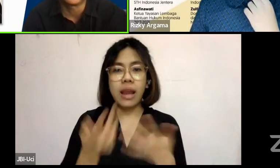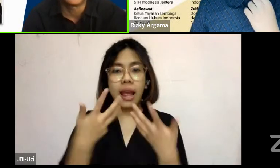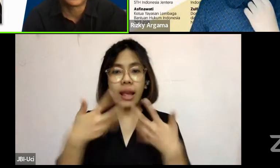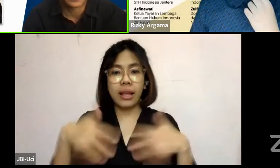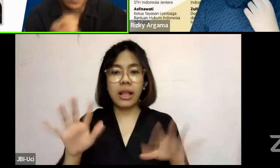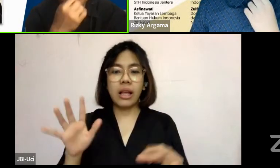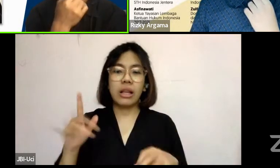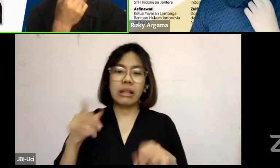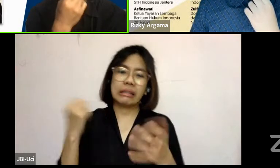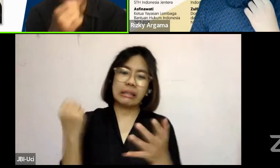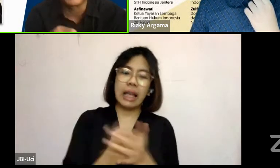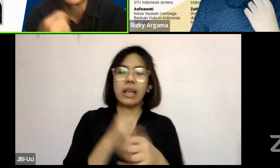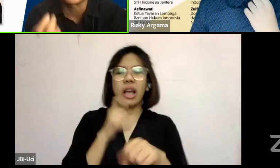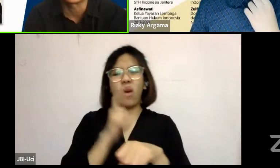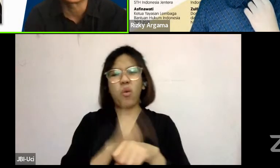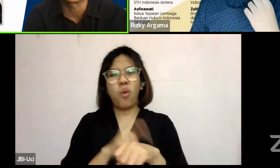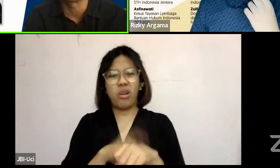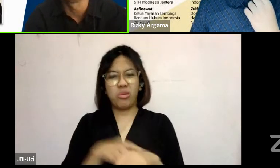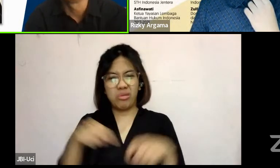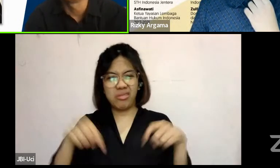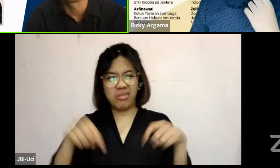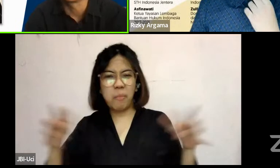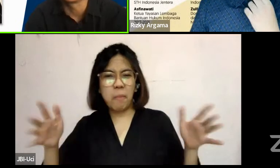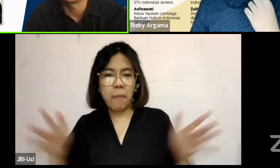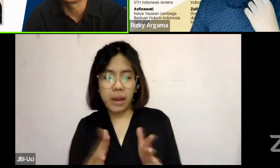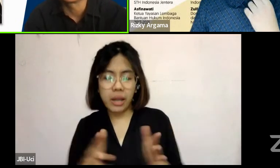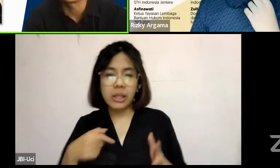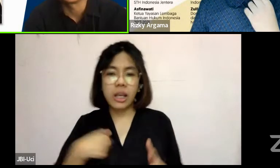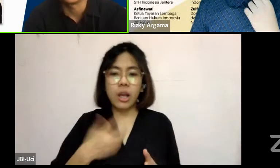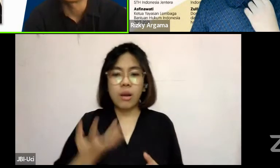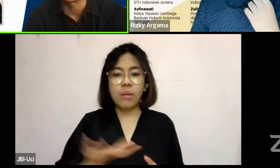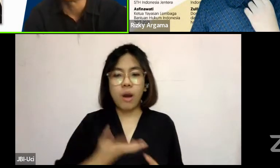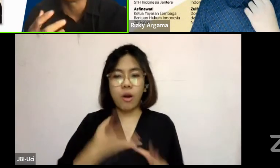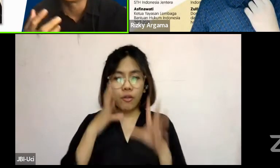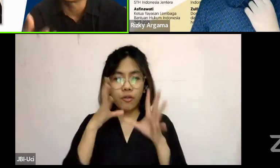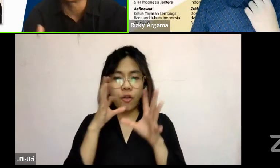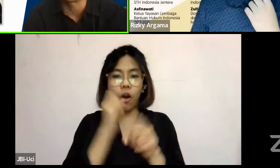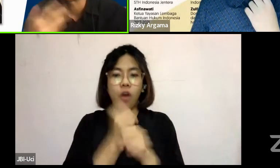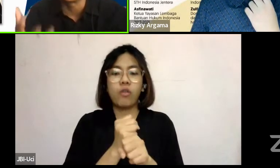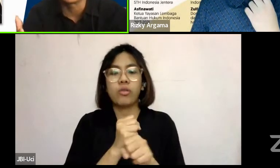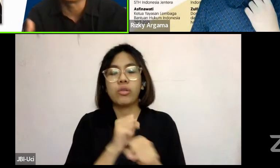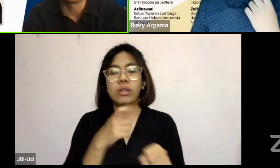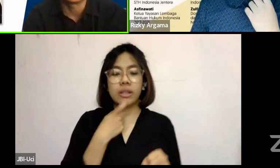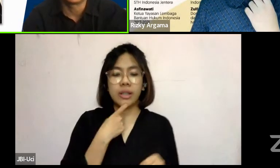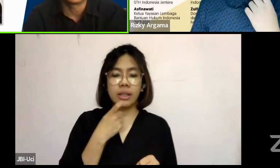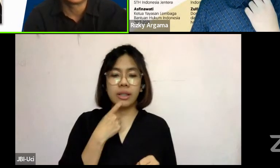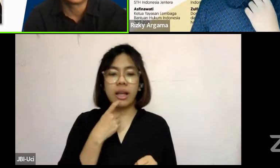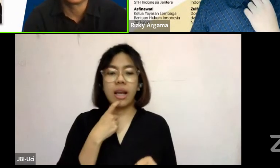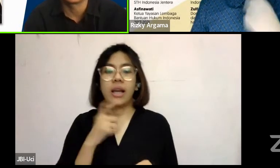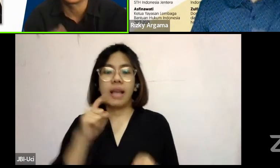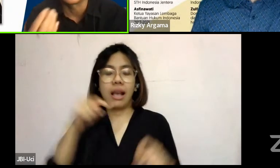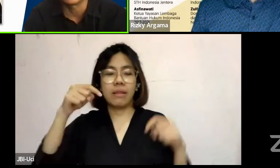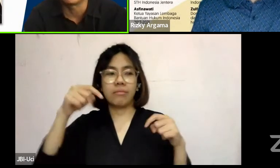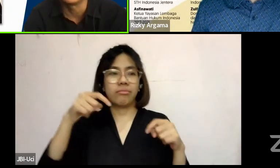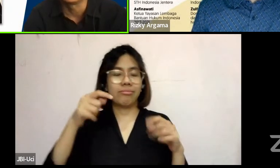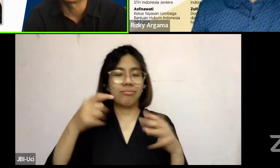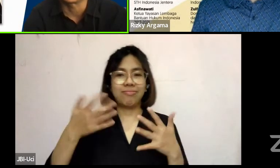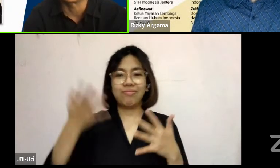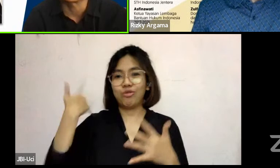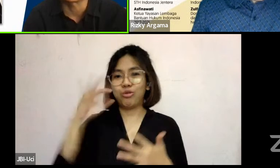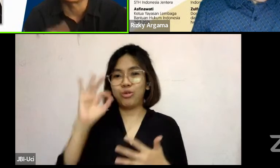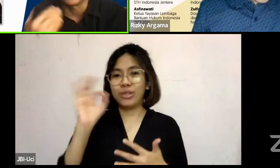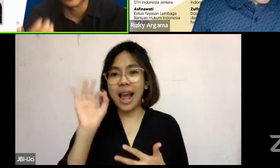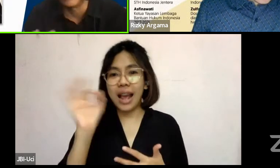singkat ini sebetulnya mau melebihi penekanan ke Apa yang apa yang enggak ada ke dalam